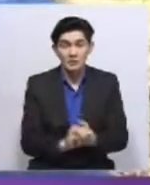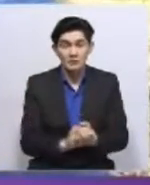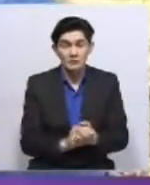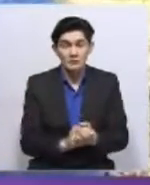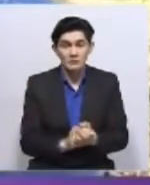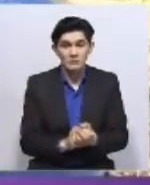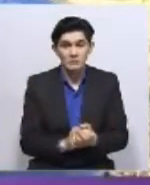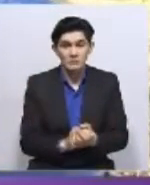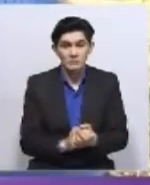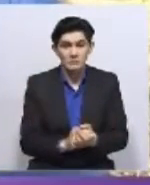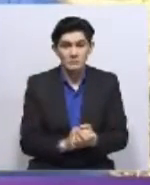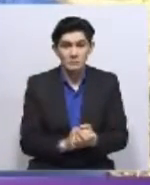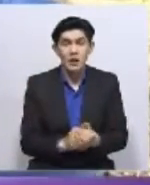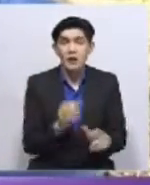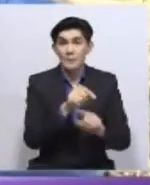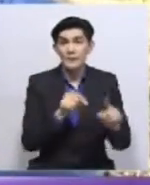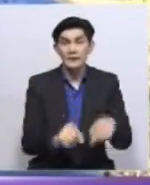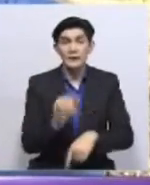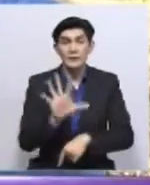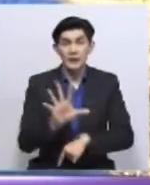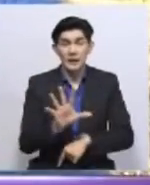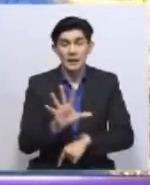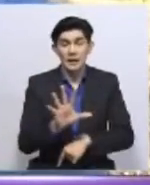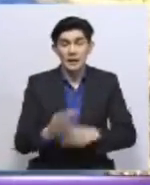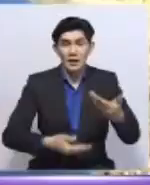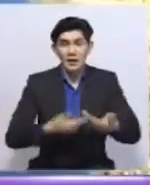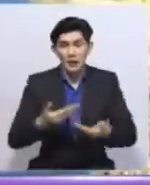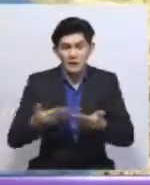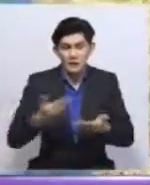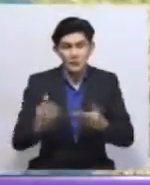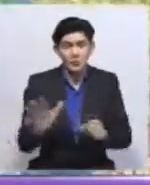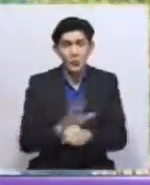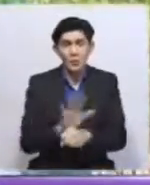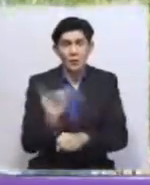ไม่ถึง5%ของที่ตลาดต้องการครับ